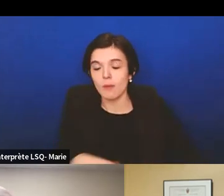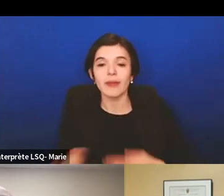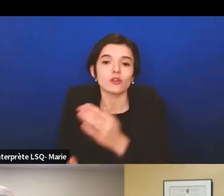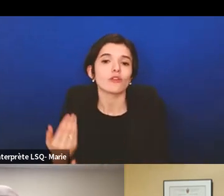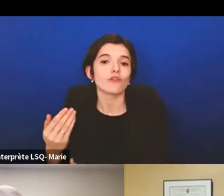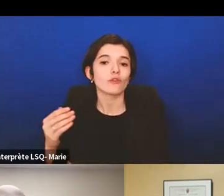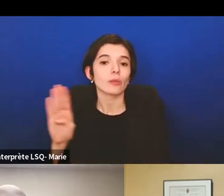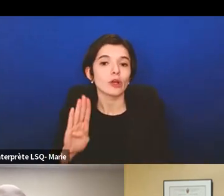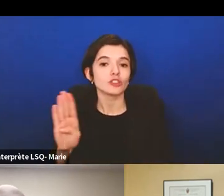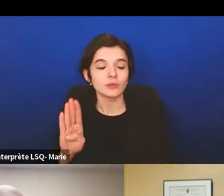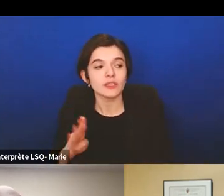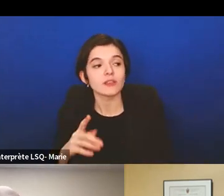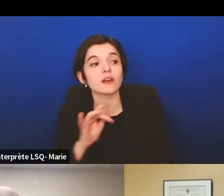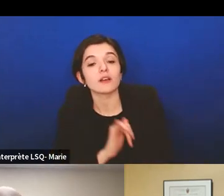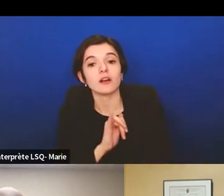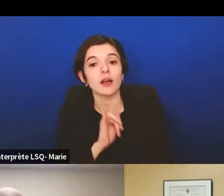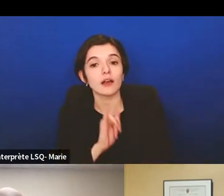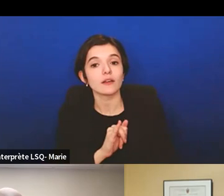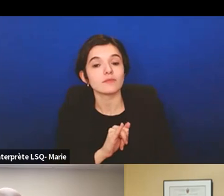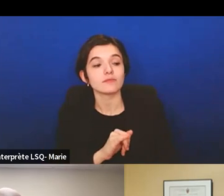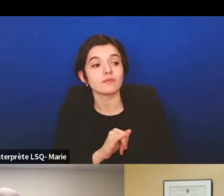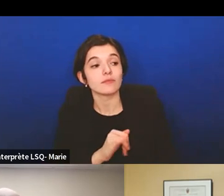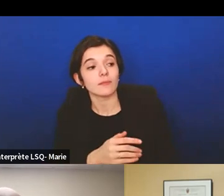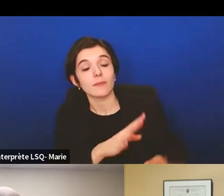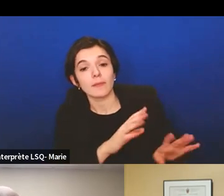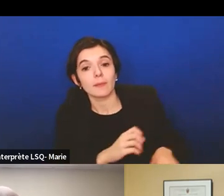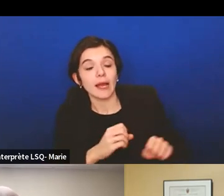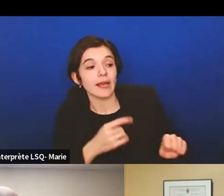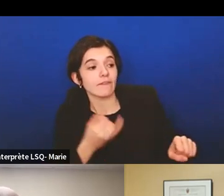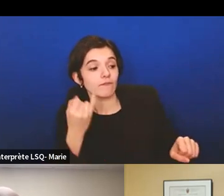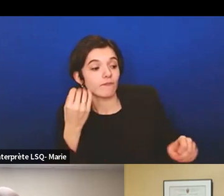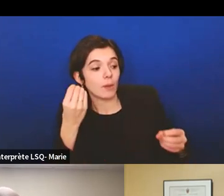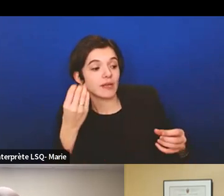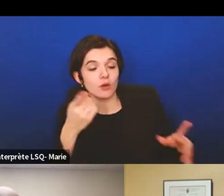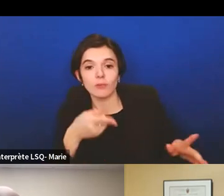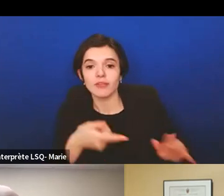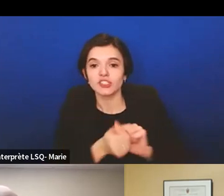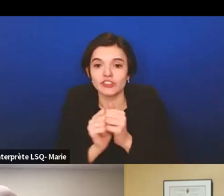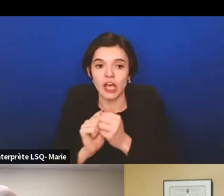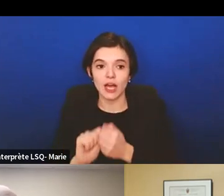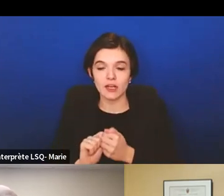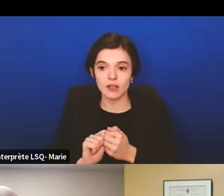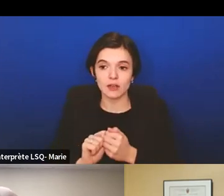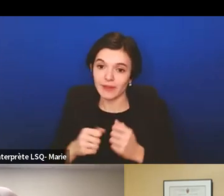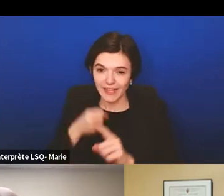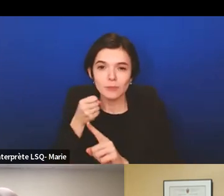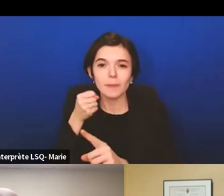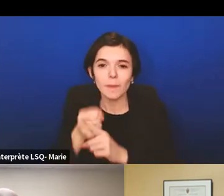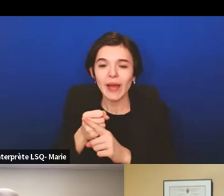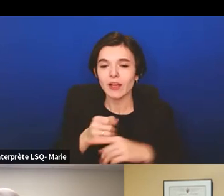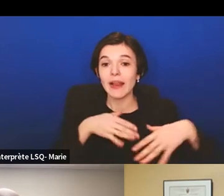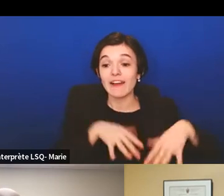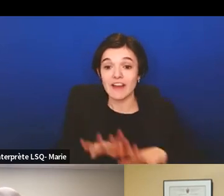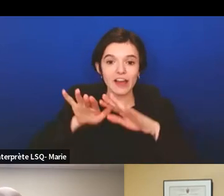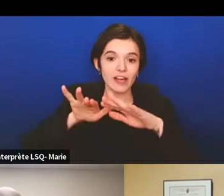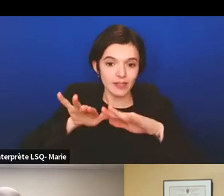effets. Actuellement, ils font en sorte que lorsqu'il n'y a pas une crise avérée,